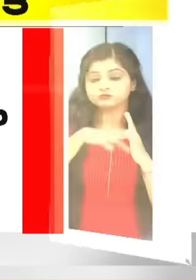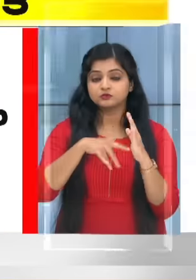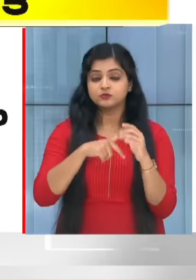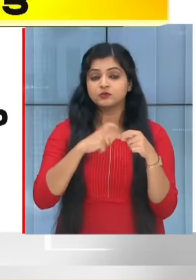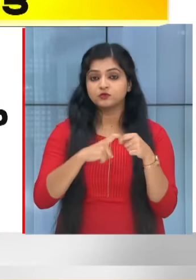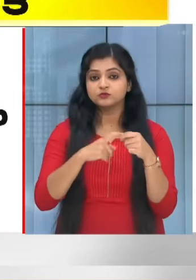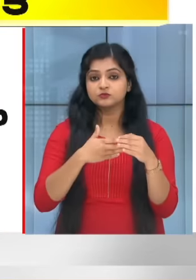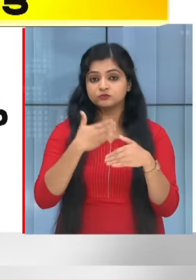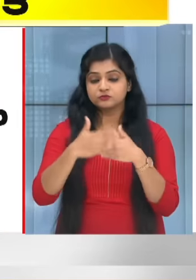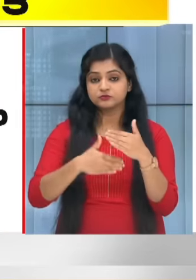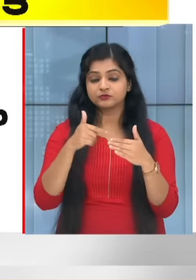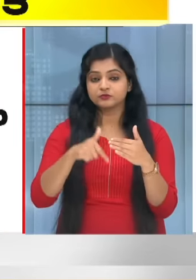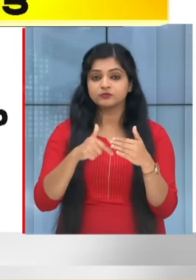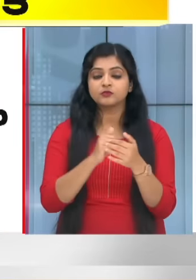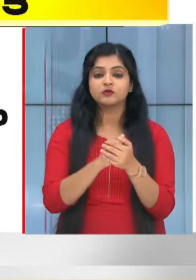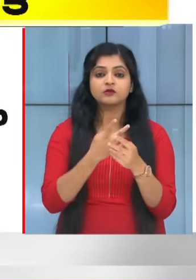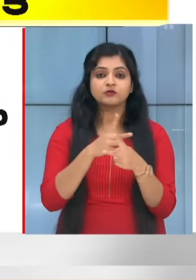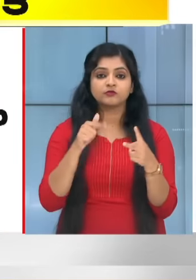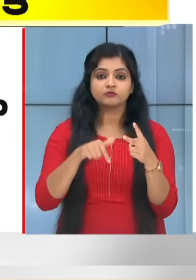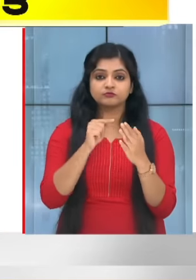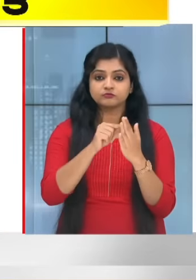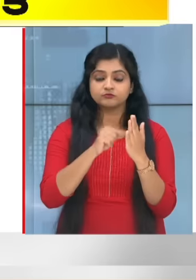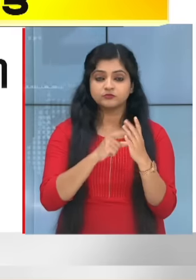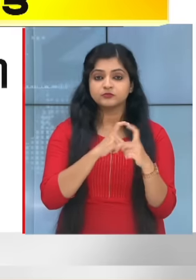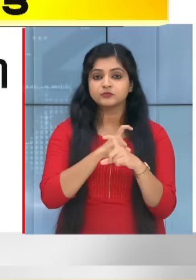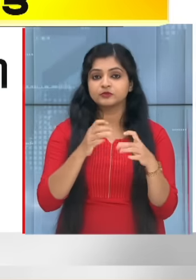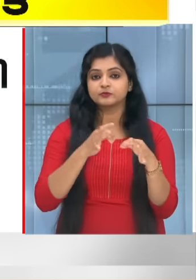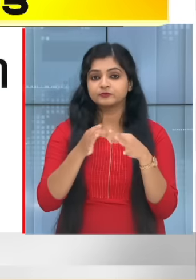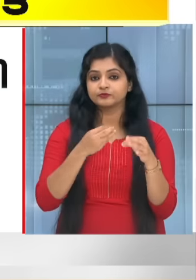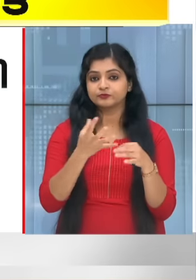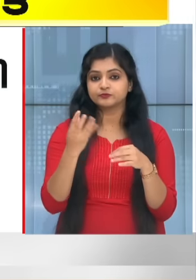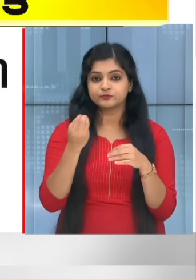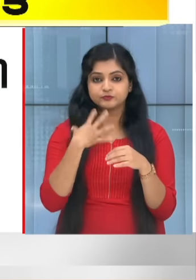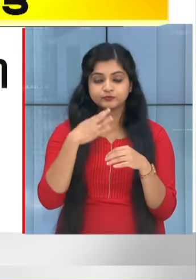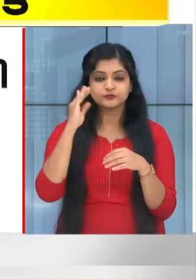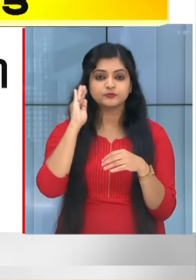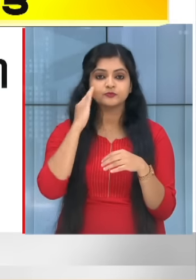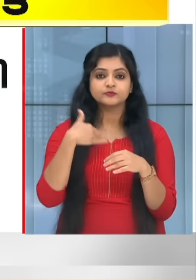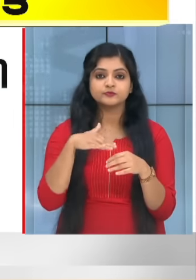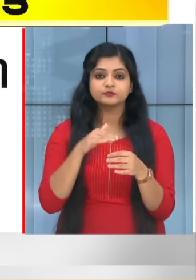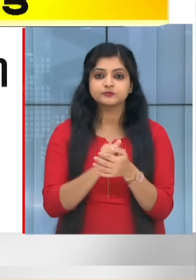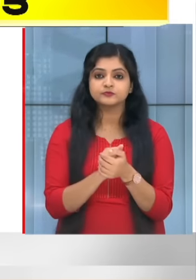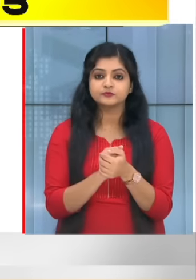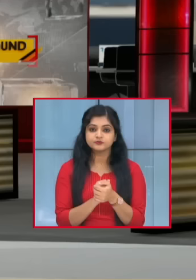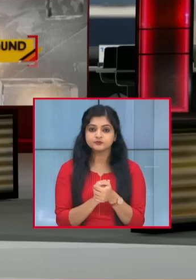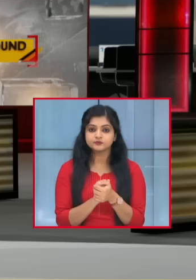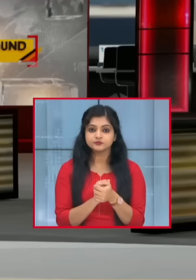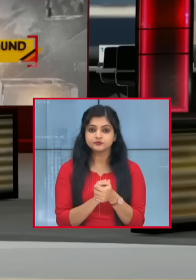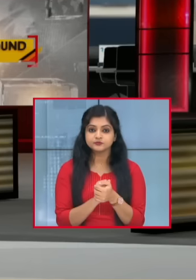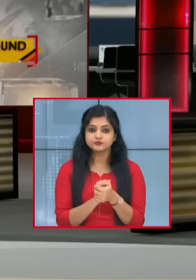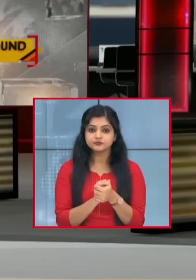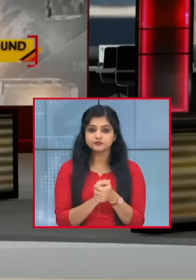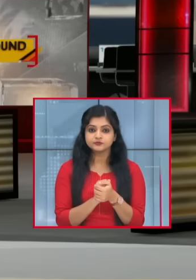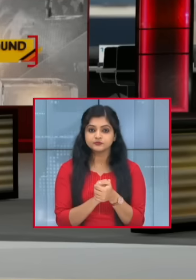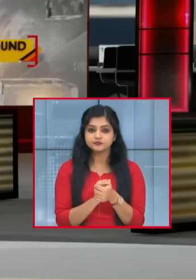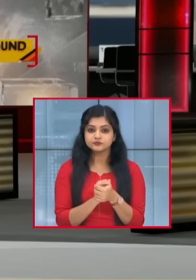ചെയ്യലിന് ശേഷമായിരിക്കും അത്തരം കാര്യങ്ങളിലൊക്കെ വ്യക്തത വരിക. പ്രവിധ. ശരി, സുധിഷ ധർമ്മനാണ് വിവരങ്ങൾ